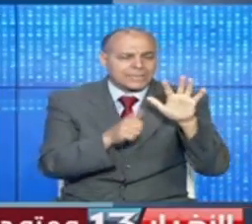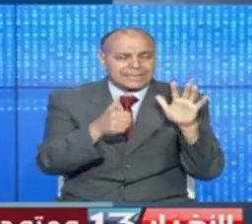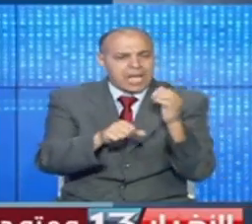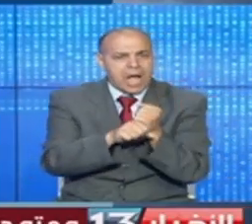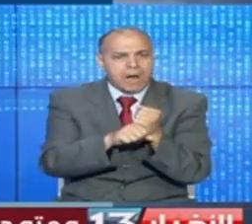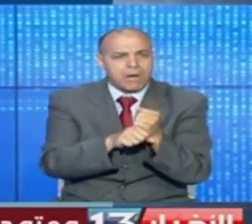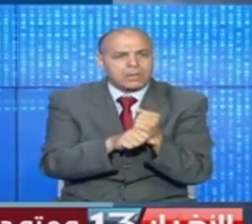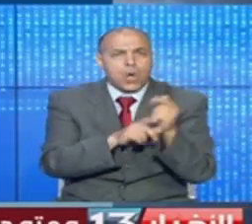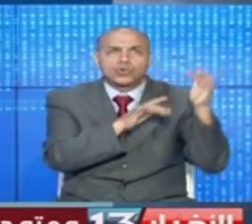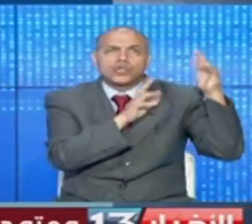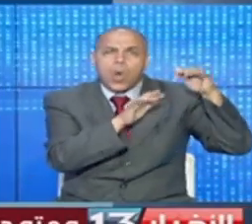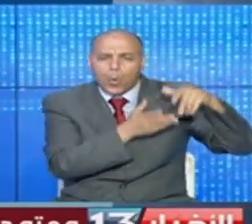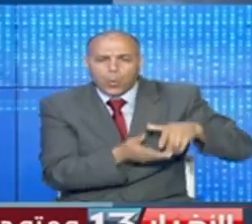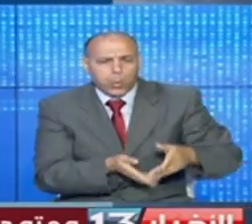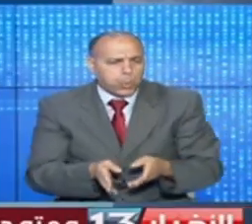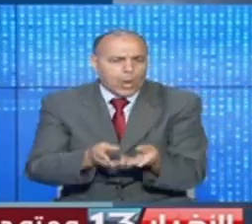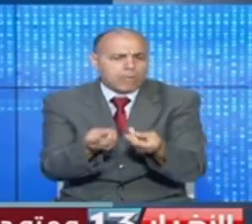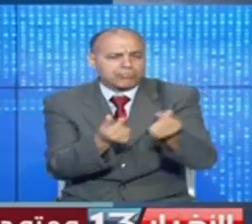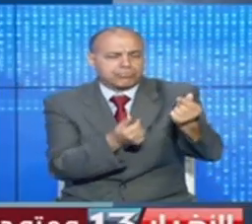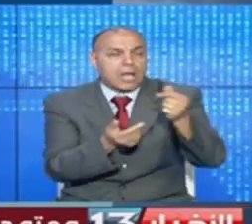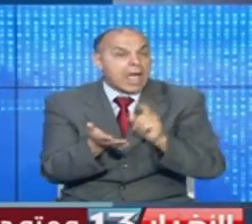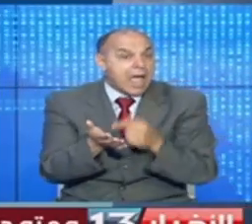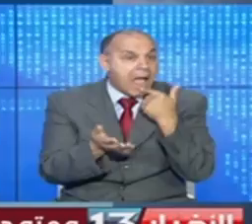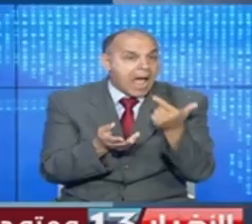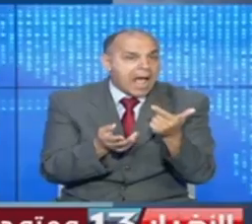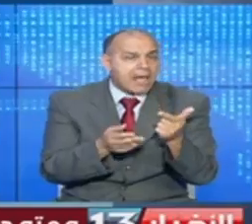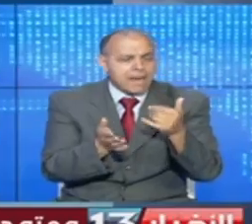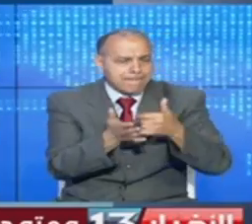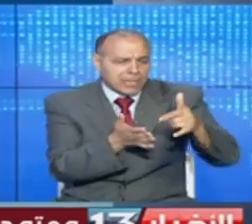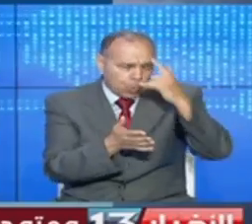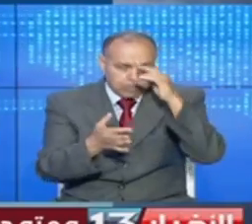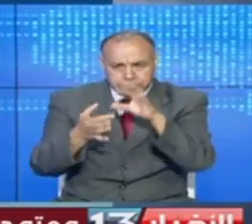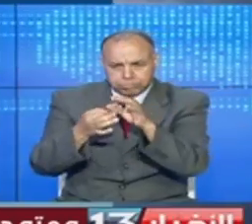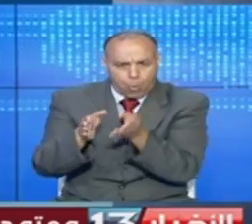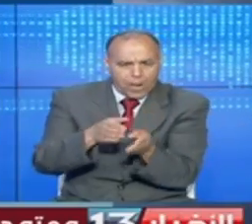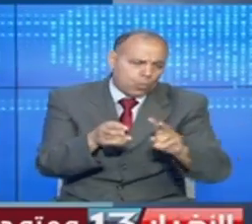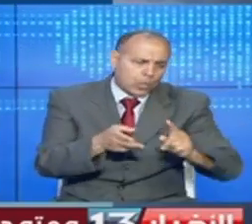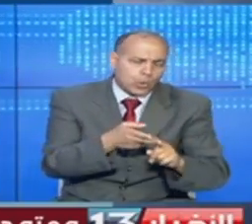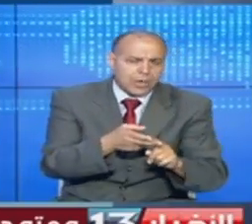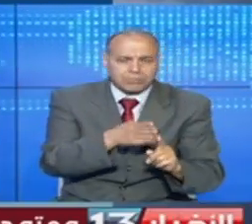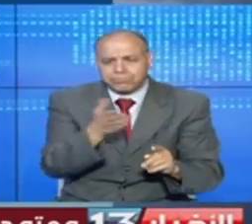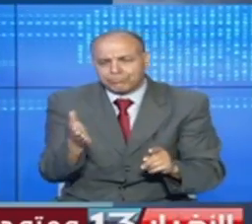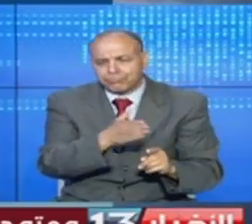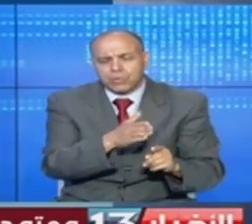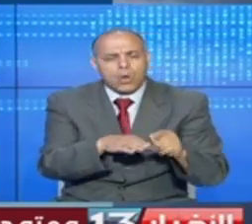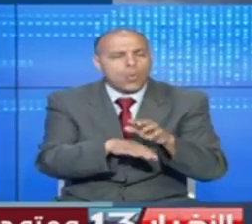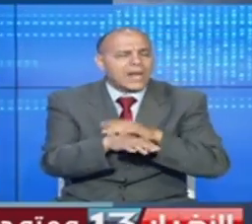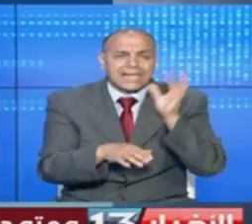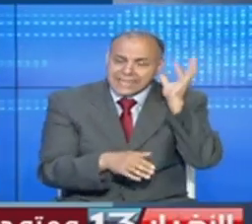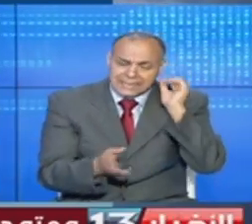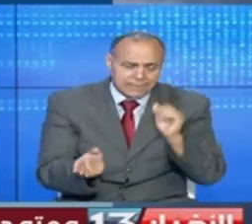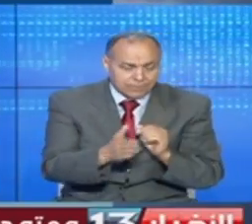عاما جرفتها سيول الجارية لوادي الخروب بن جيمية المرتبطة بوادي الحطب من منطقة سبيبة من ولاية